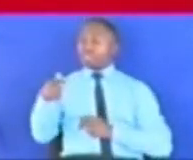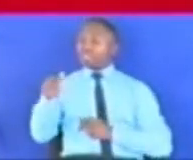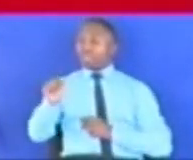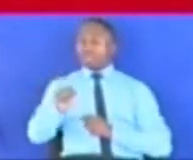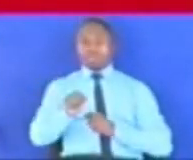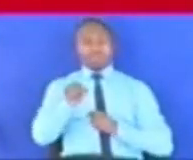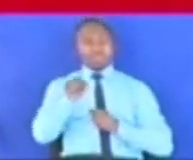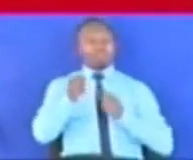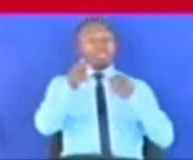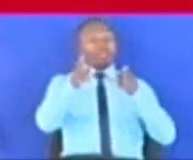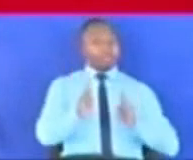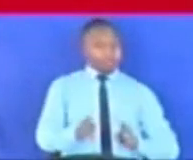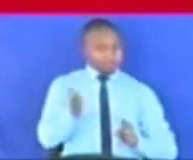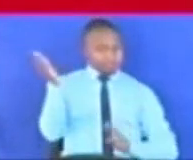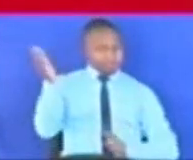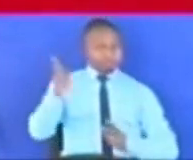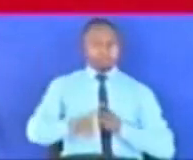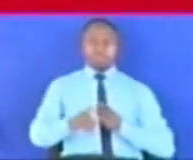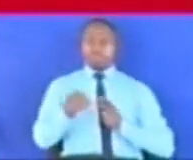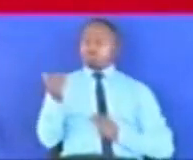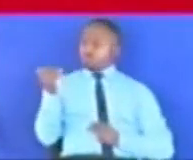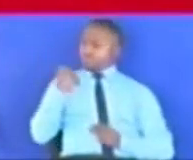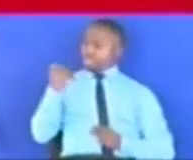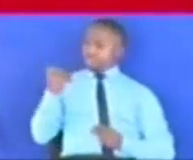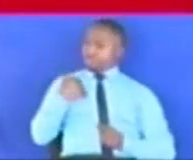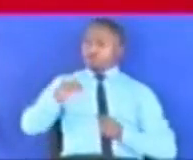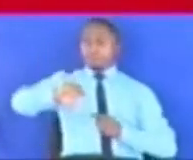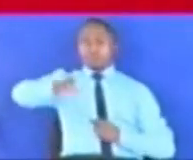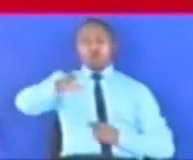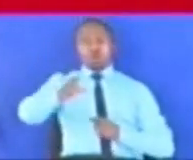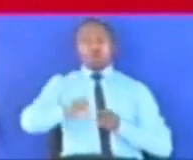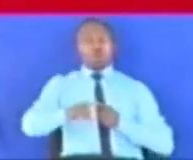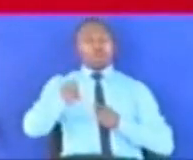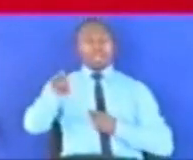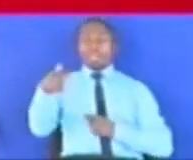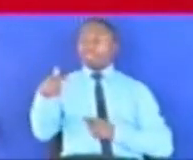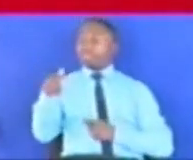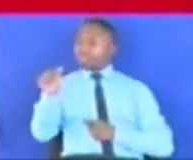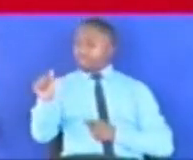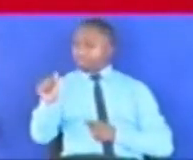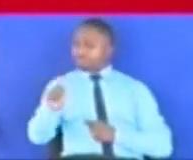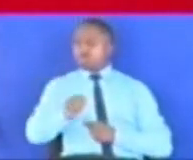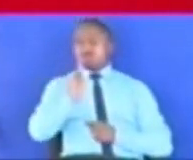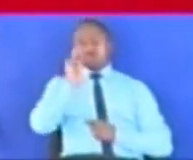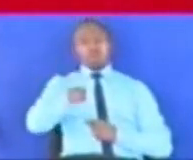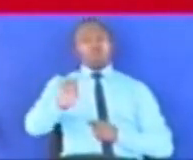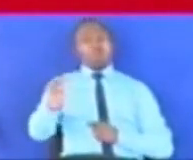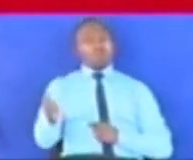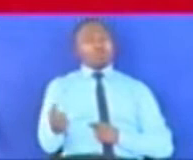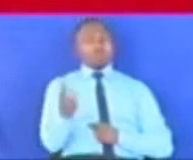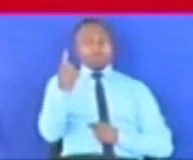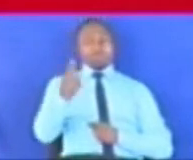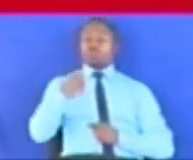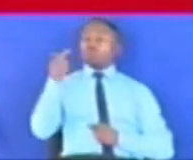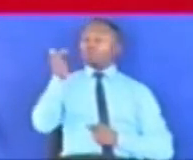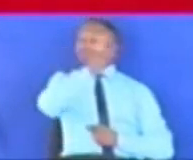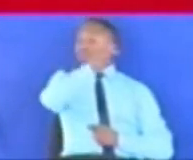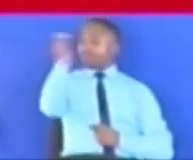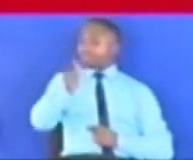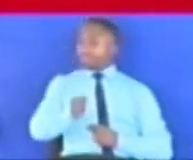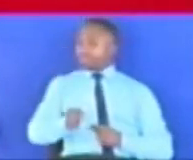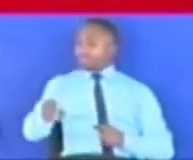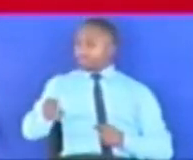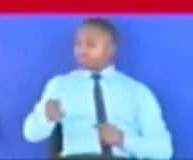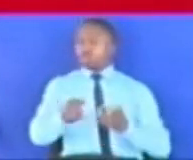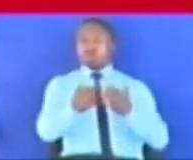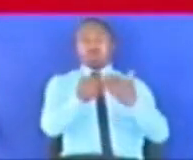Kagera. Na tumeambiwa tena mkoa wa Geita utakuwa wa kwanza katika Tanzania